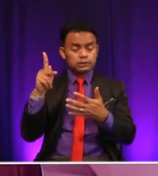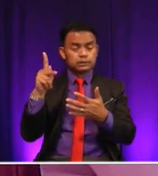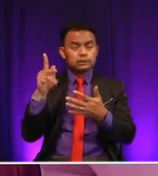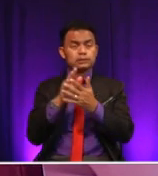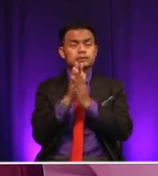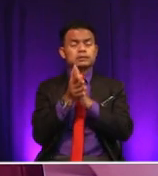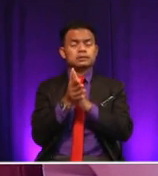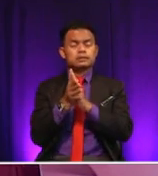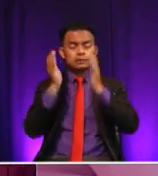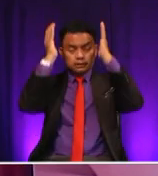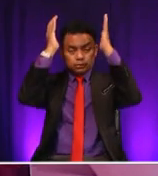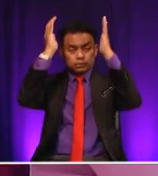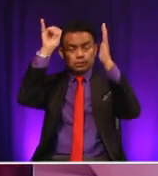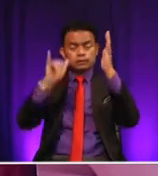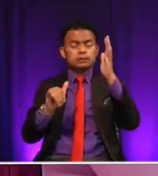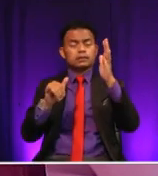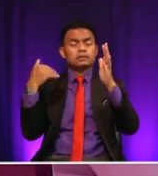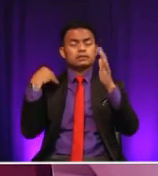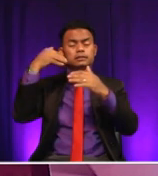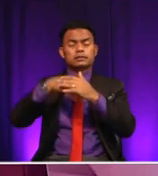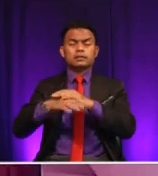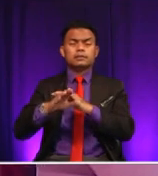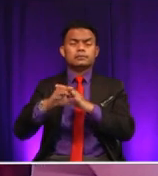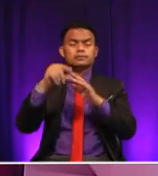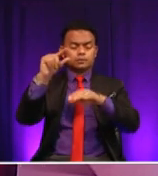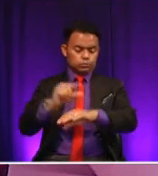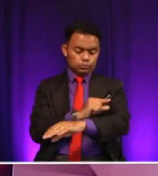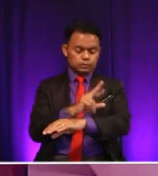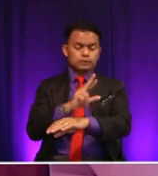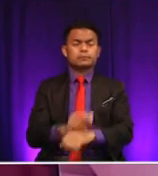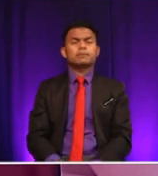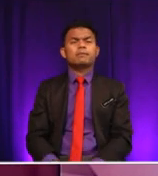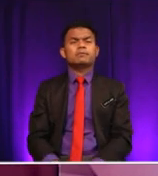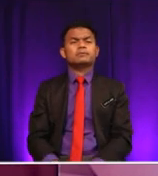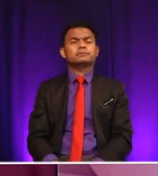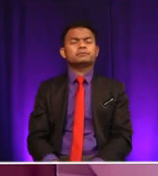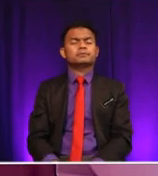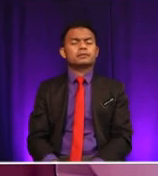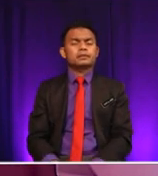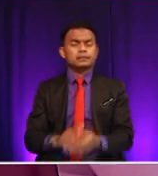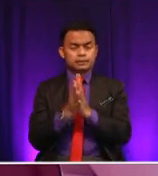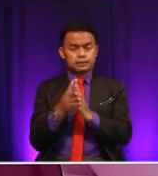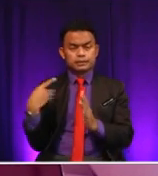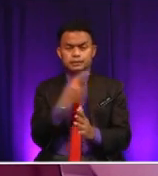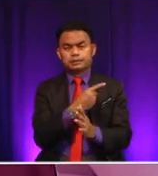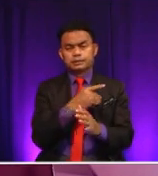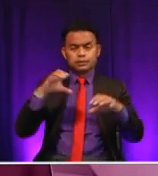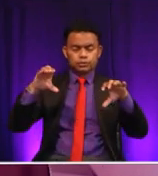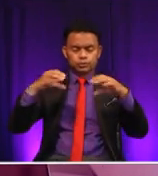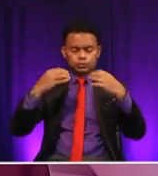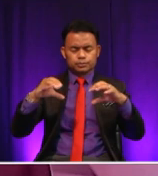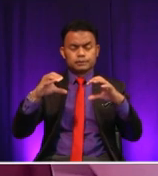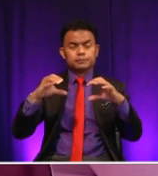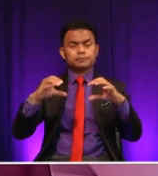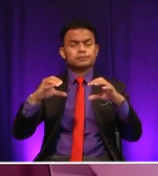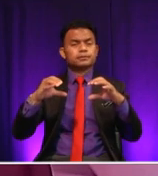Sanjungan yang terdapat dalam gurindam tersebut Oke jadi di sini kita coba cungkilkan satu soal